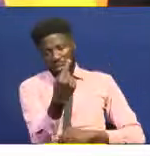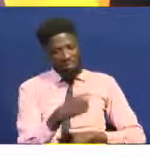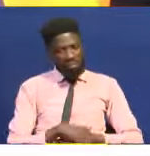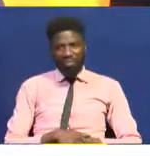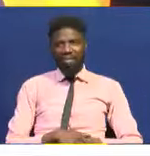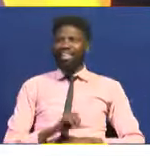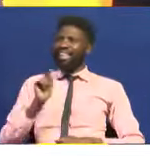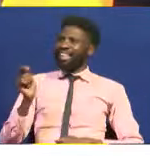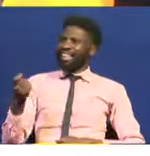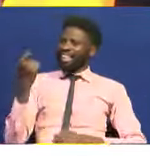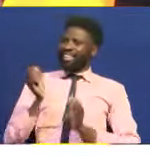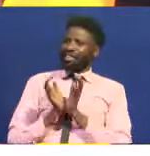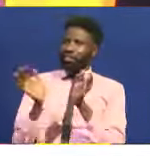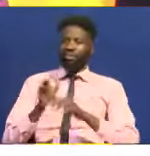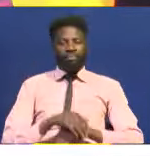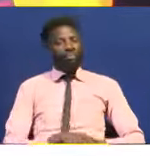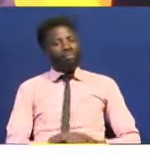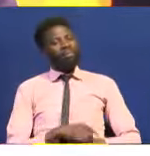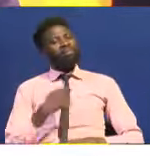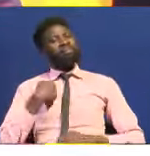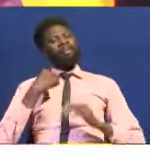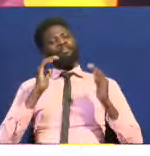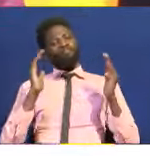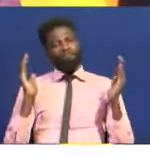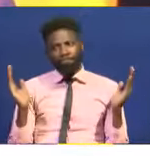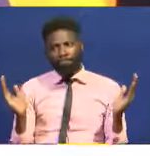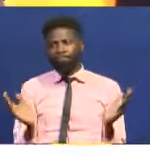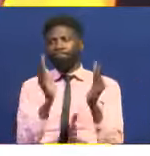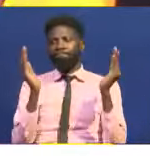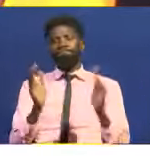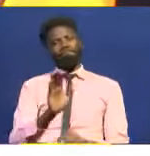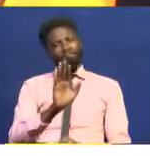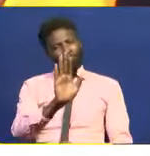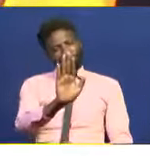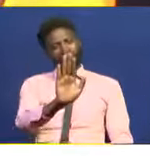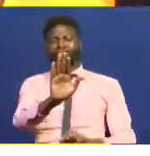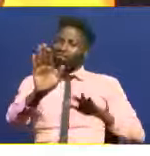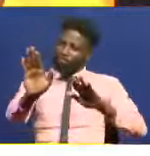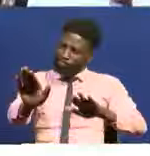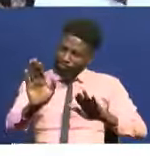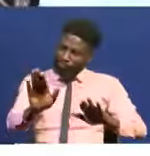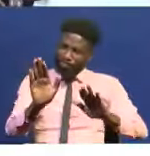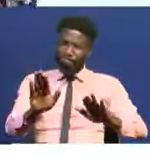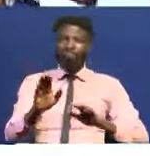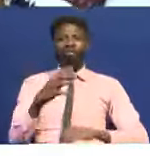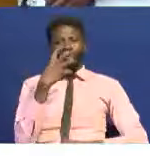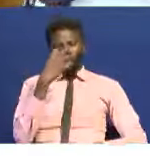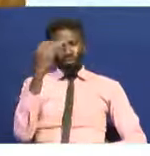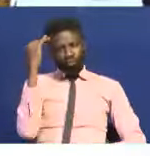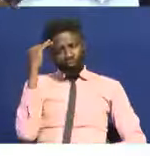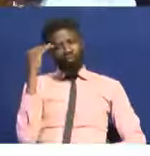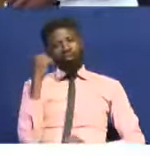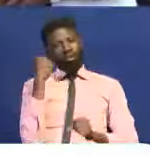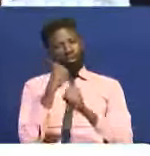ningependa kuasi mtulie, the party inajua nini inafanyika.